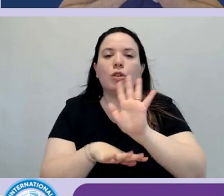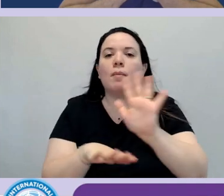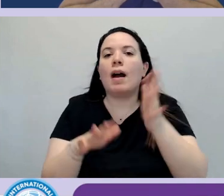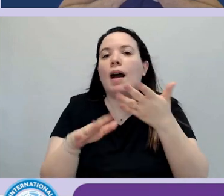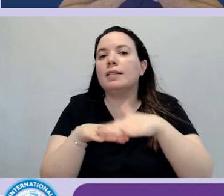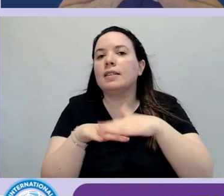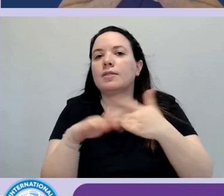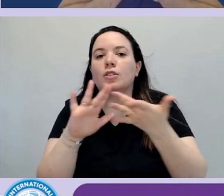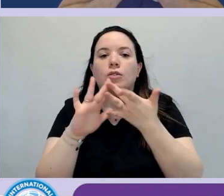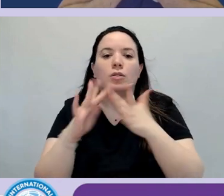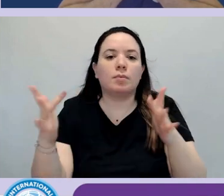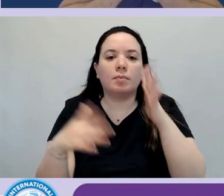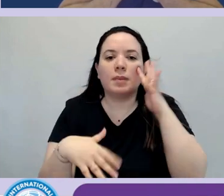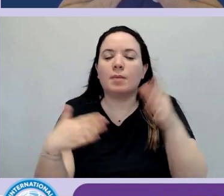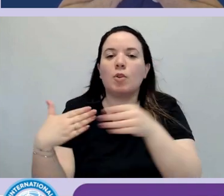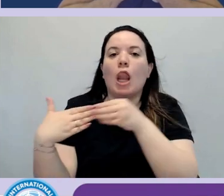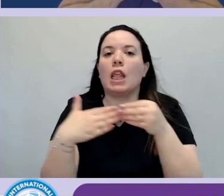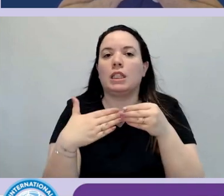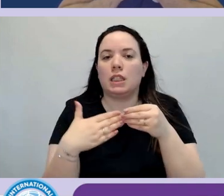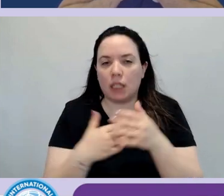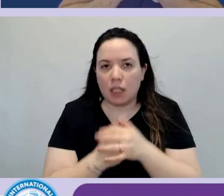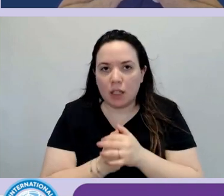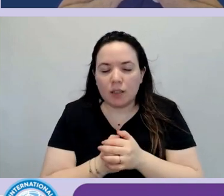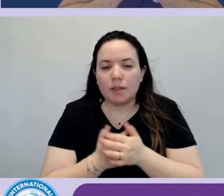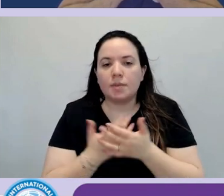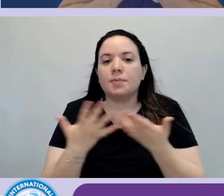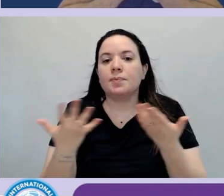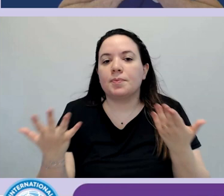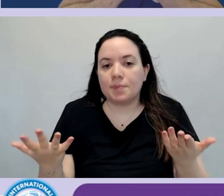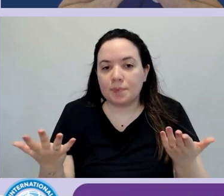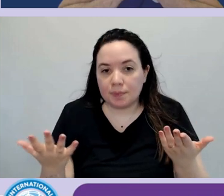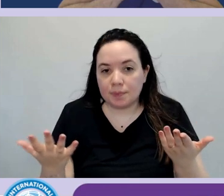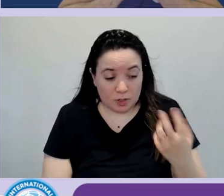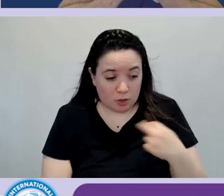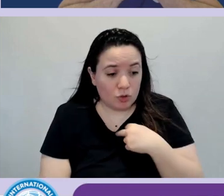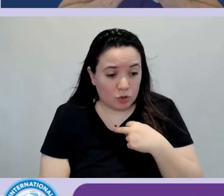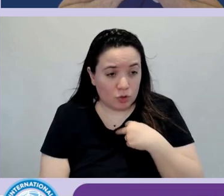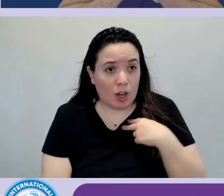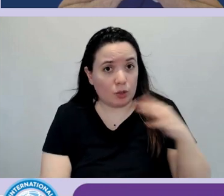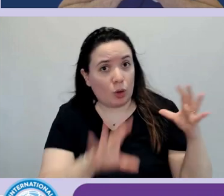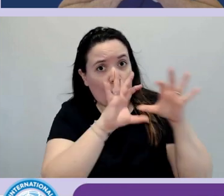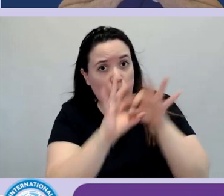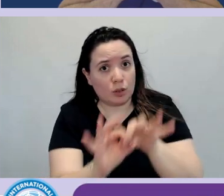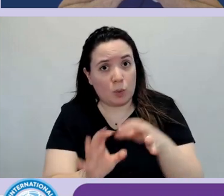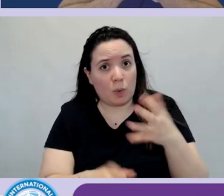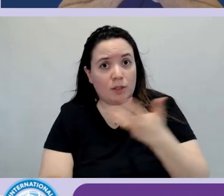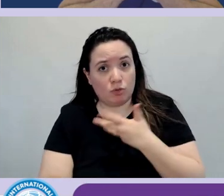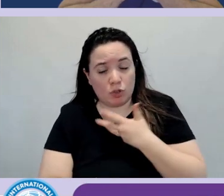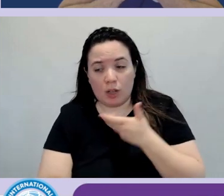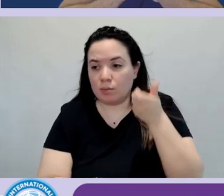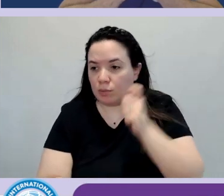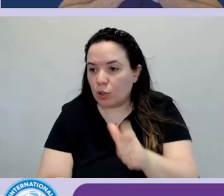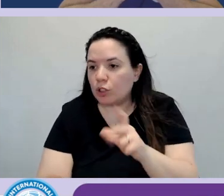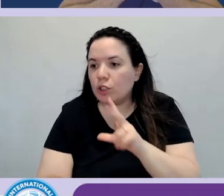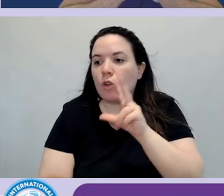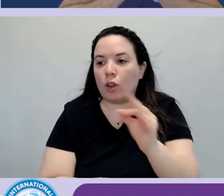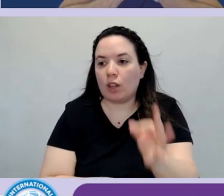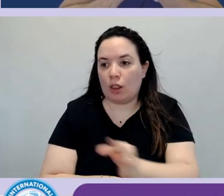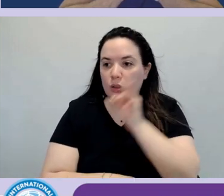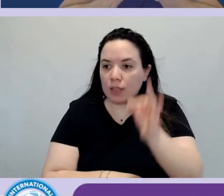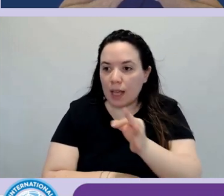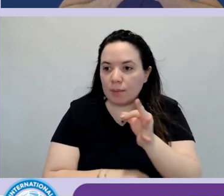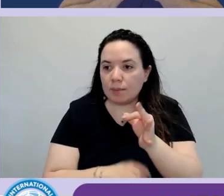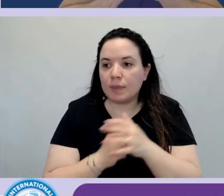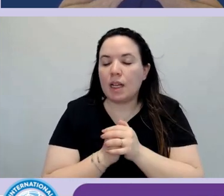online ad esempio fall leid Generation eh E comunque andrà ad impattare perché il come abbiamo sempre detto anche con i